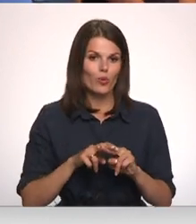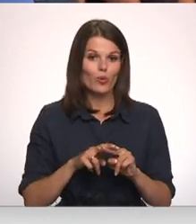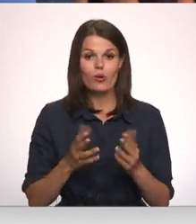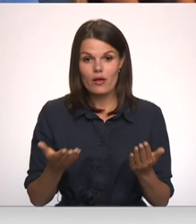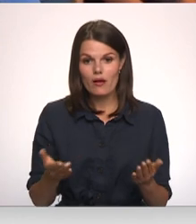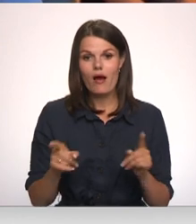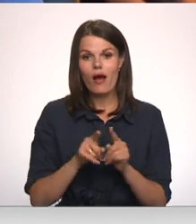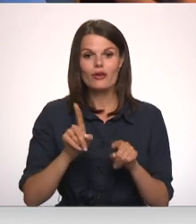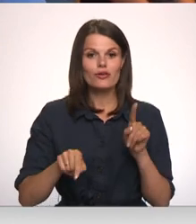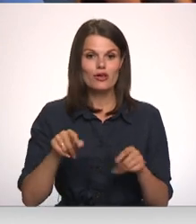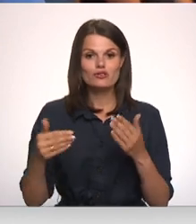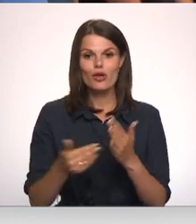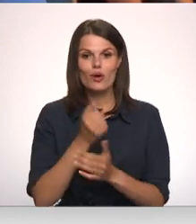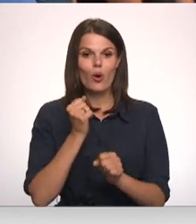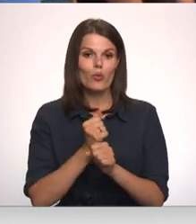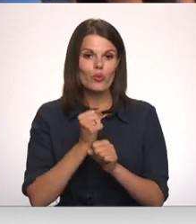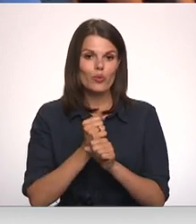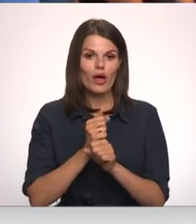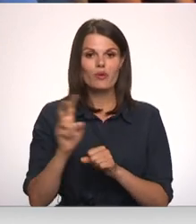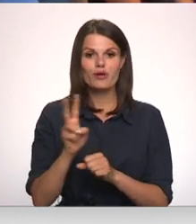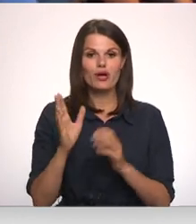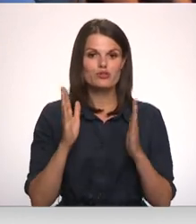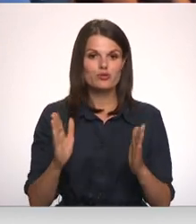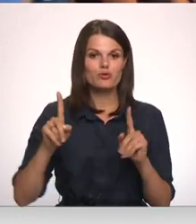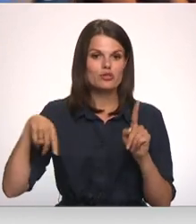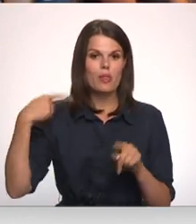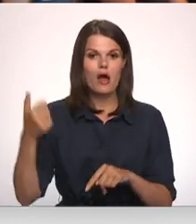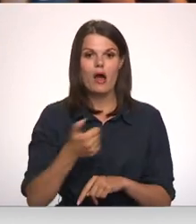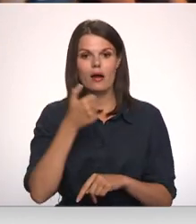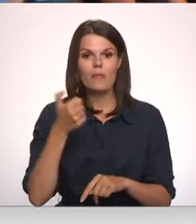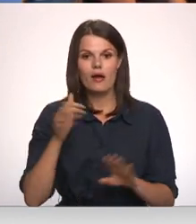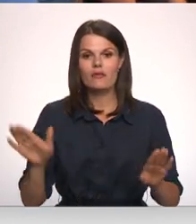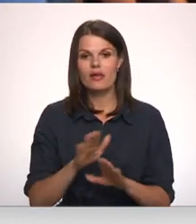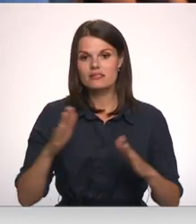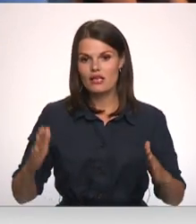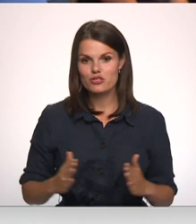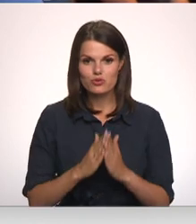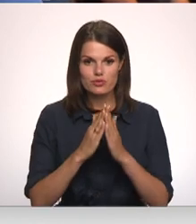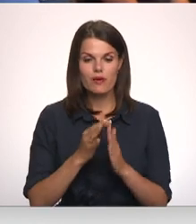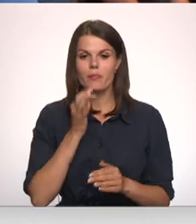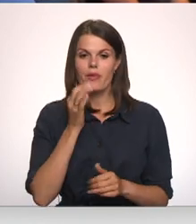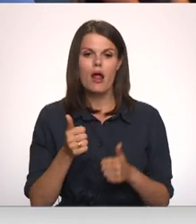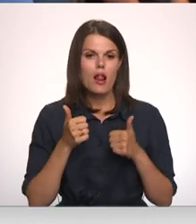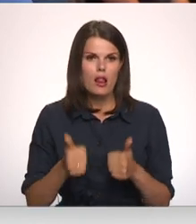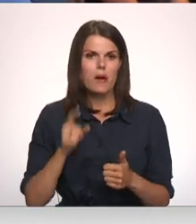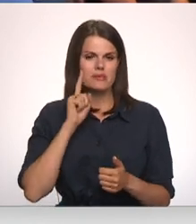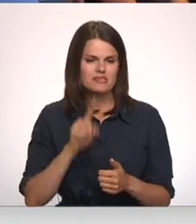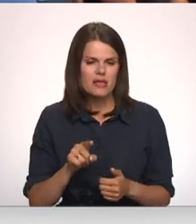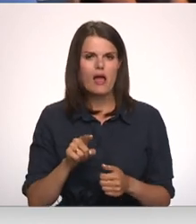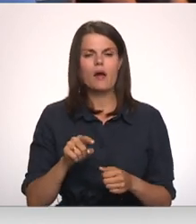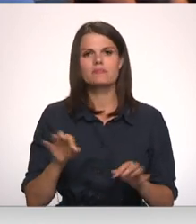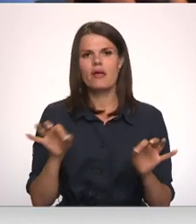jā, un arī daži jaundarbi no tā, kas būs nākošajā gadā dziesmu svētkos. Tā kā tādā labi zināma, mēģinājums šodien gāja raiti,